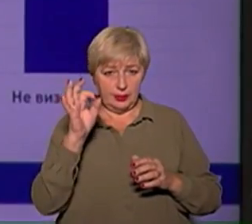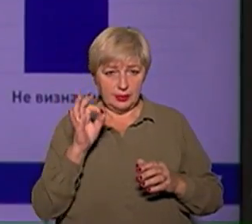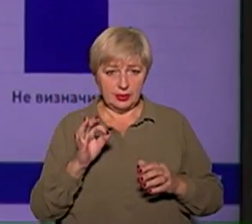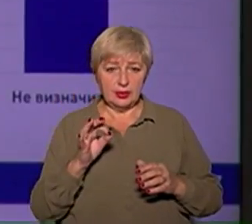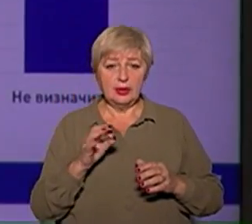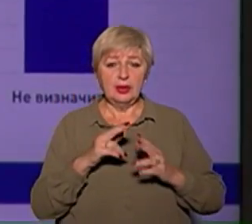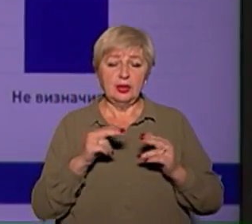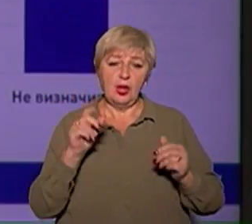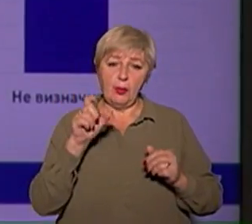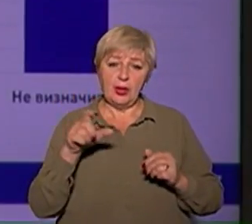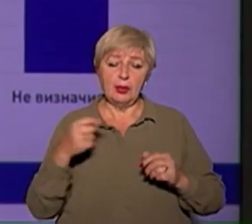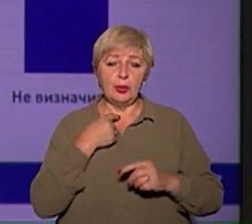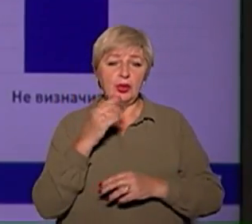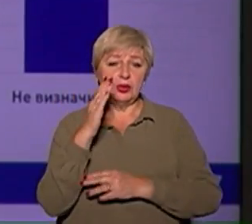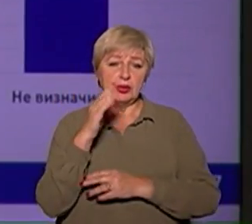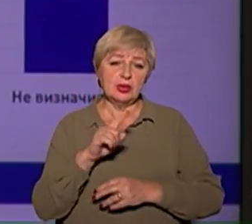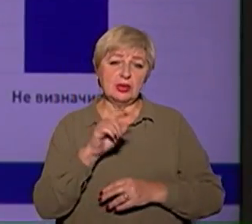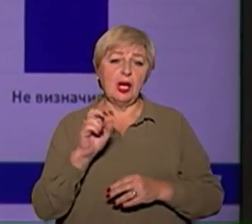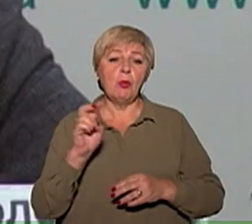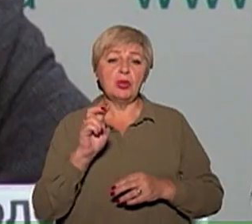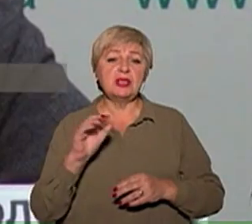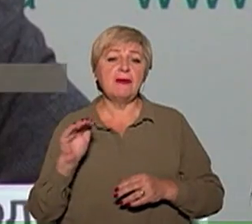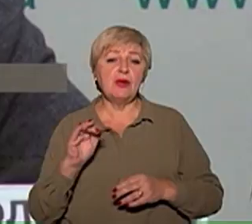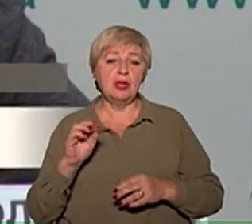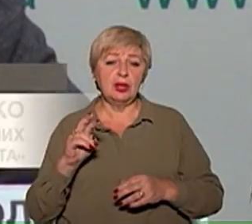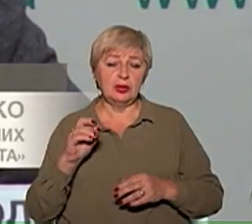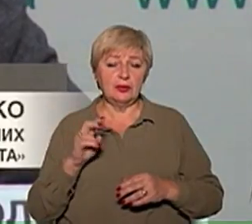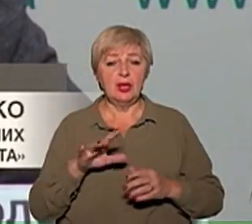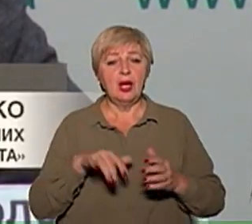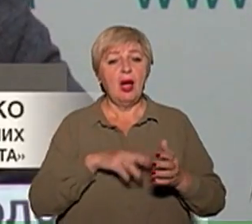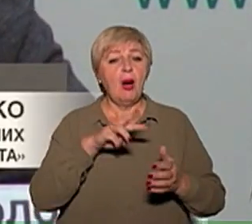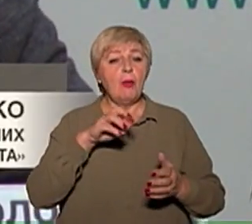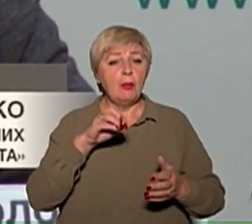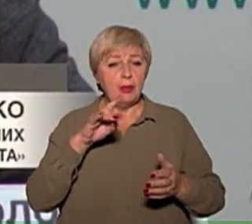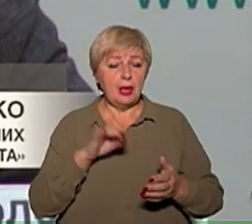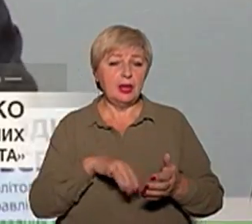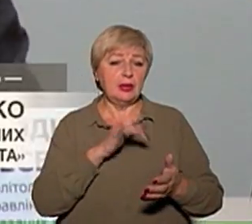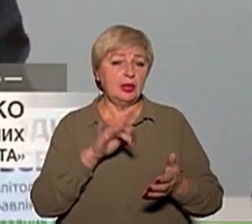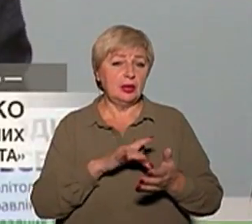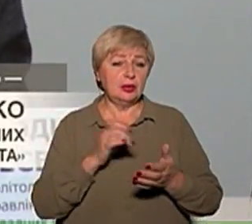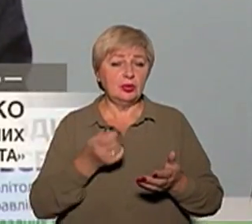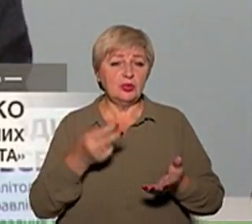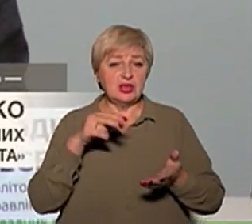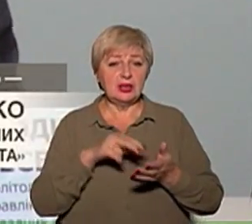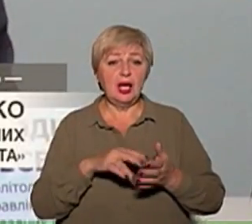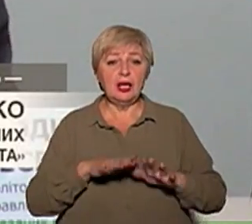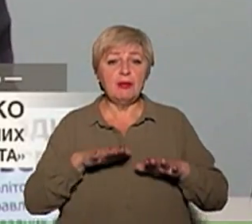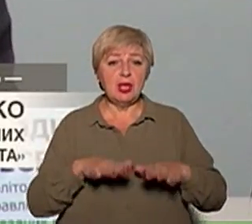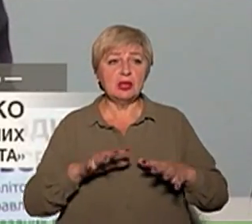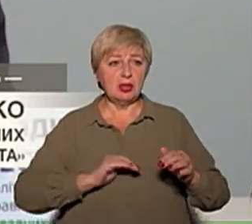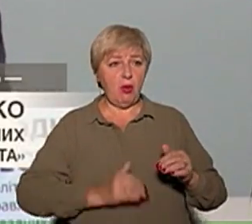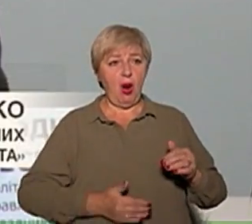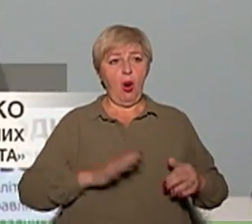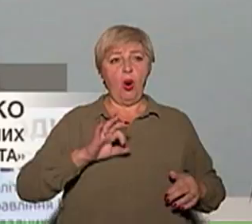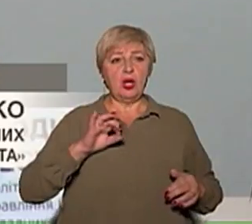31,5% дніпрян проголосували б за Бориса Філатова. Мери городов стали місцевими олігархами. Це не тільки адміністративний ресурс, на